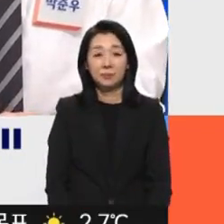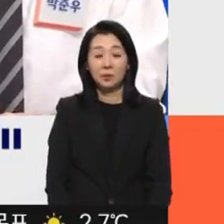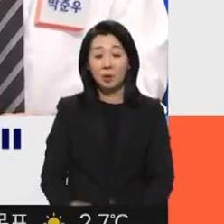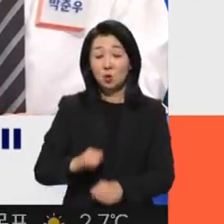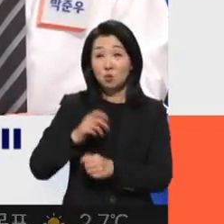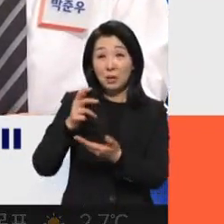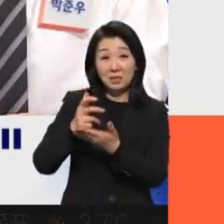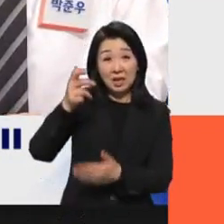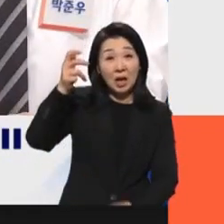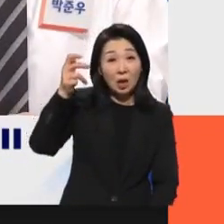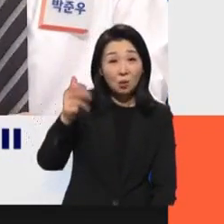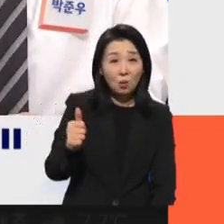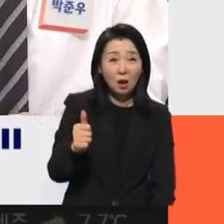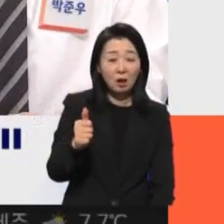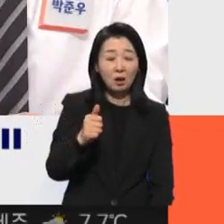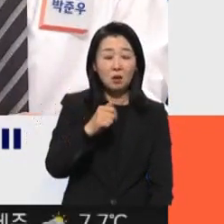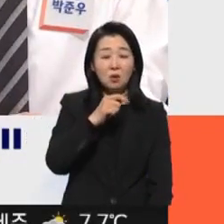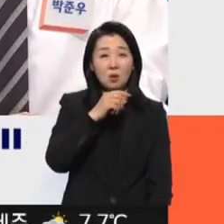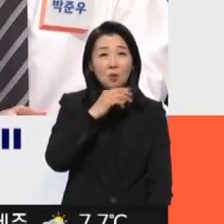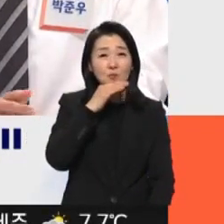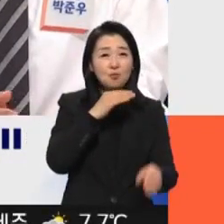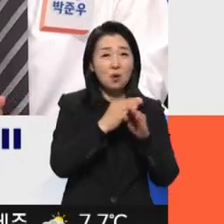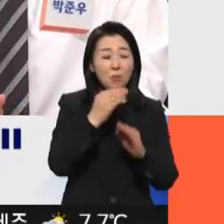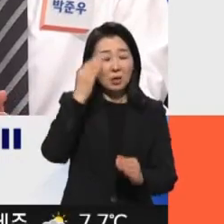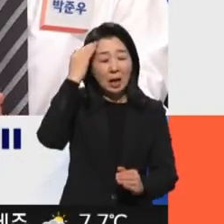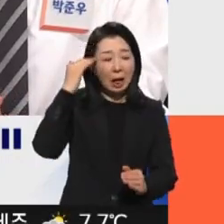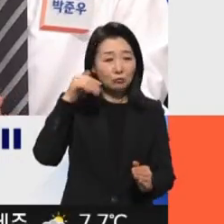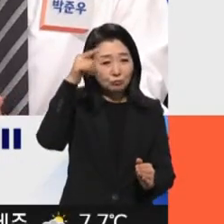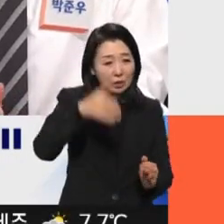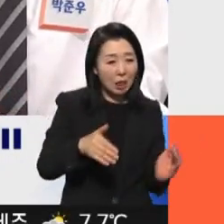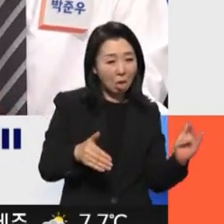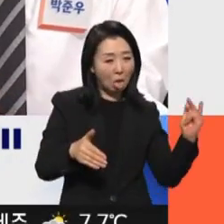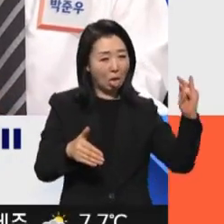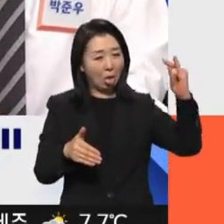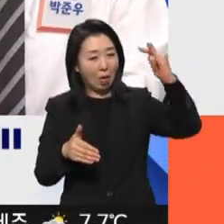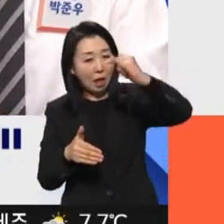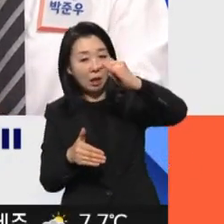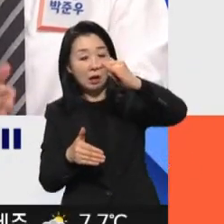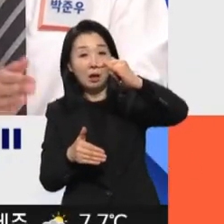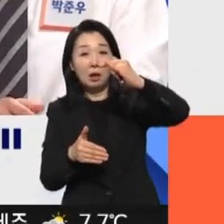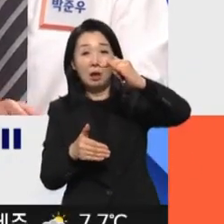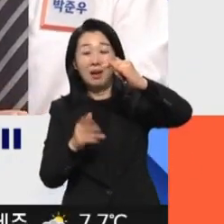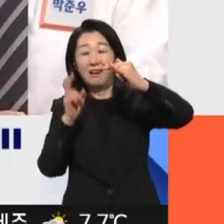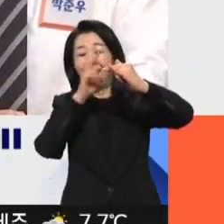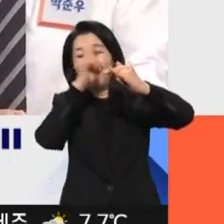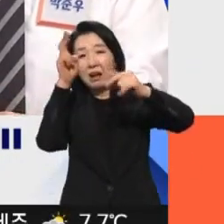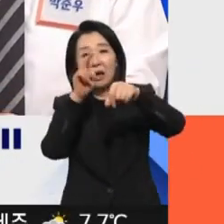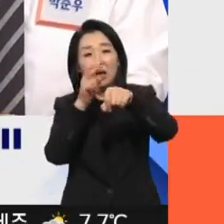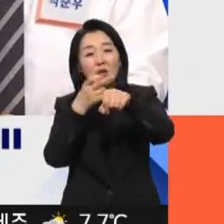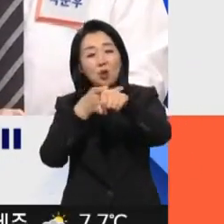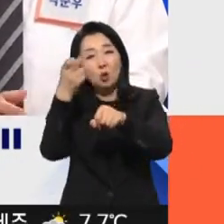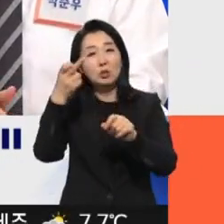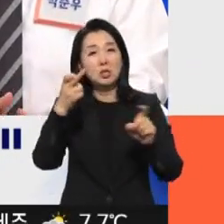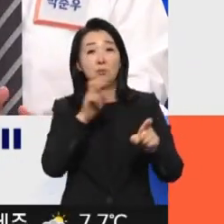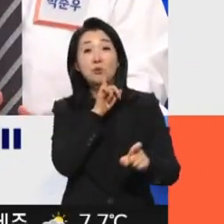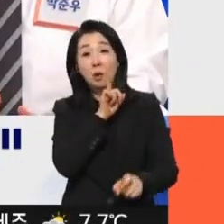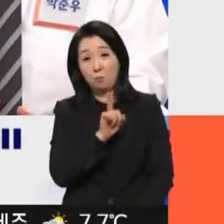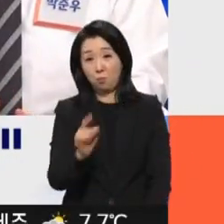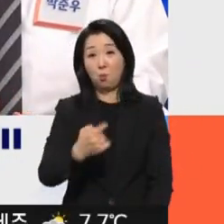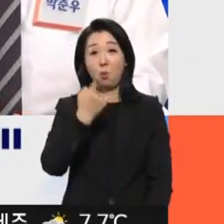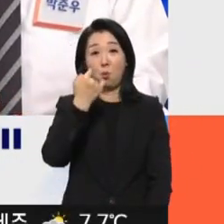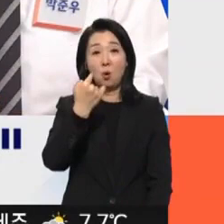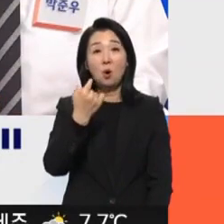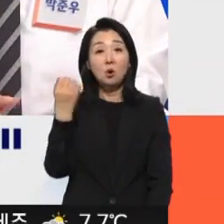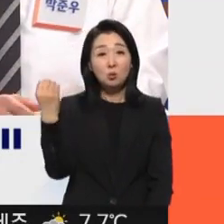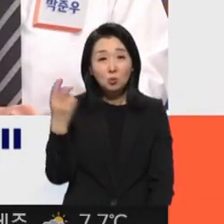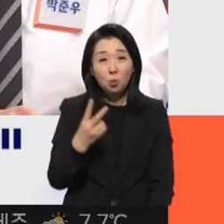이 북한 무인기가 영공을 침범했다는 사실을 26일 그러니까 그제 낮 12시 10분에 보고를 받았고 12시 12분에